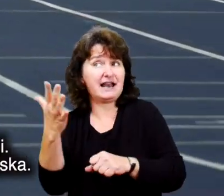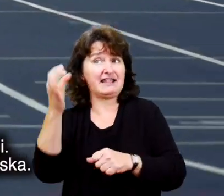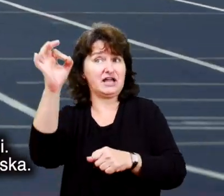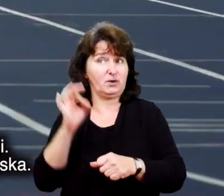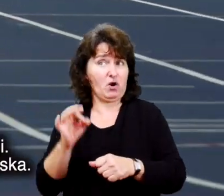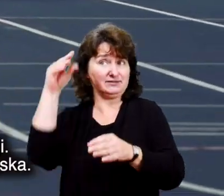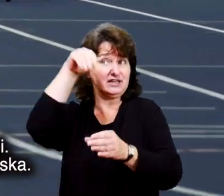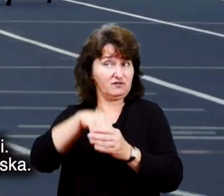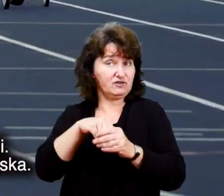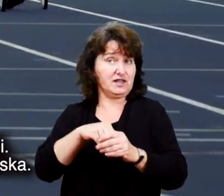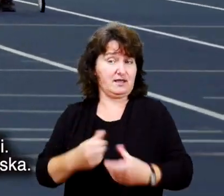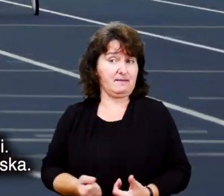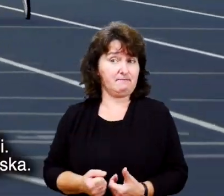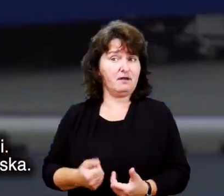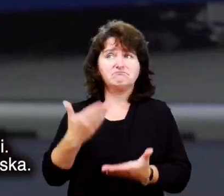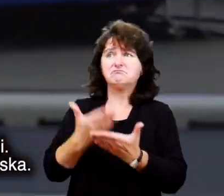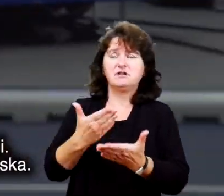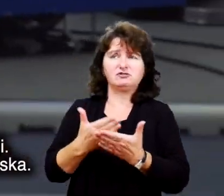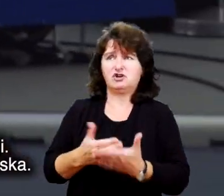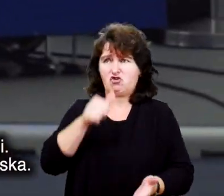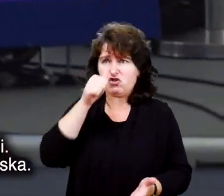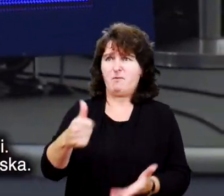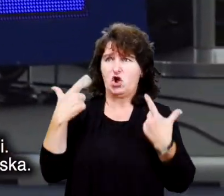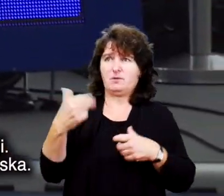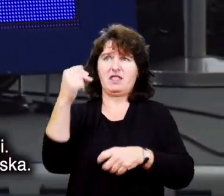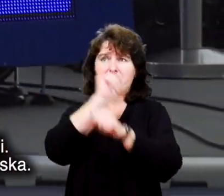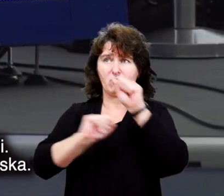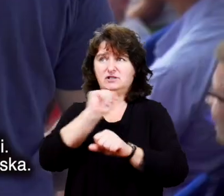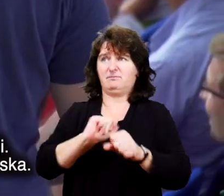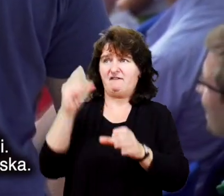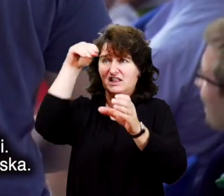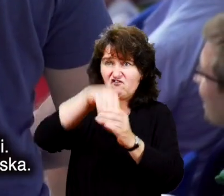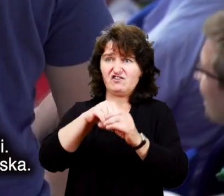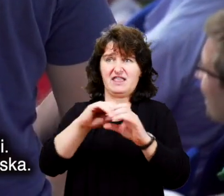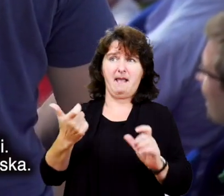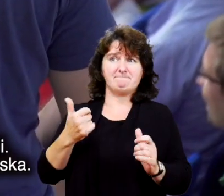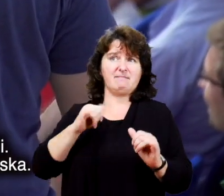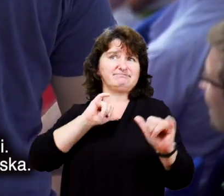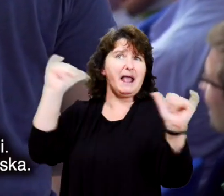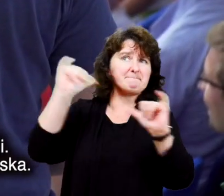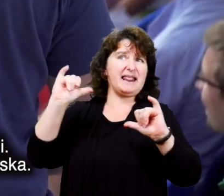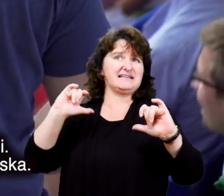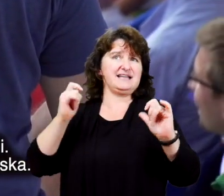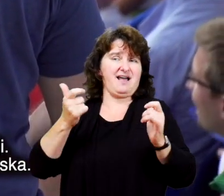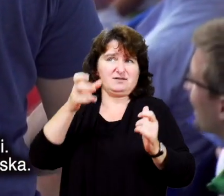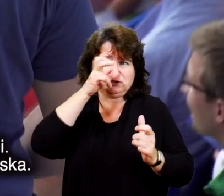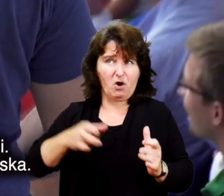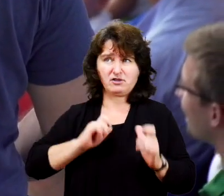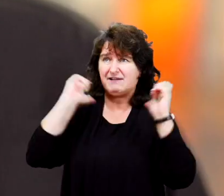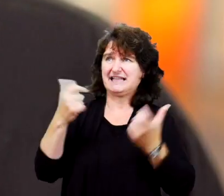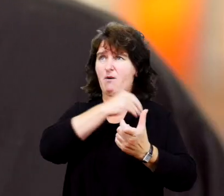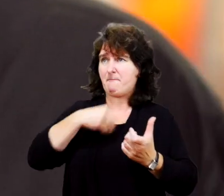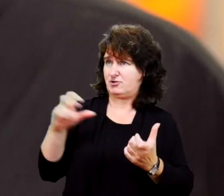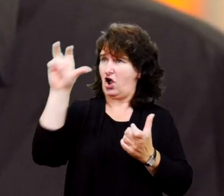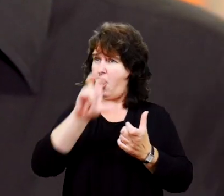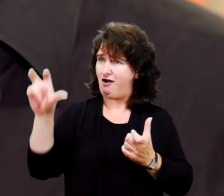15% populacji. I dlaczego ona nie miałaby mieć swojego miejsca w takich wydarzeniach sportowych, kiedy ogląda cała Polska?